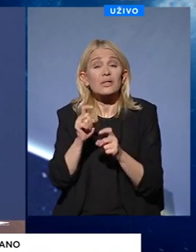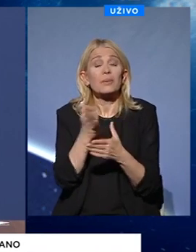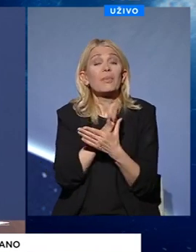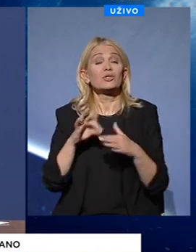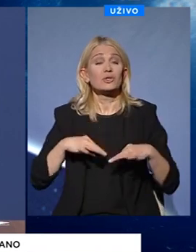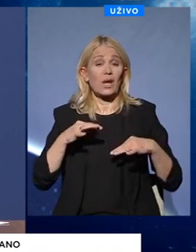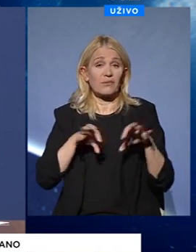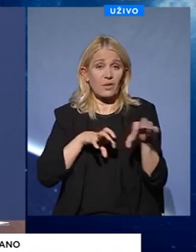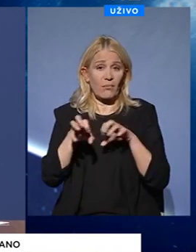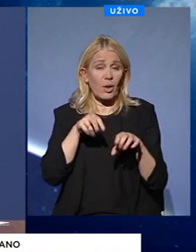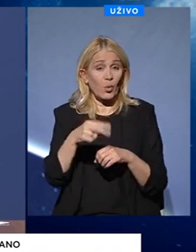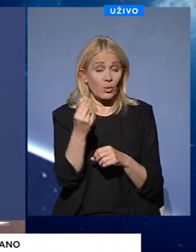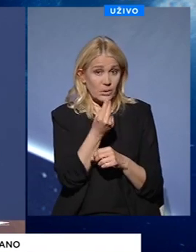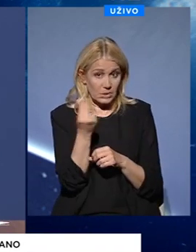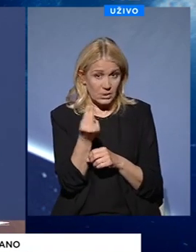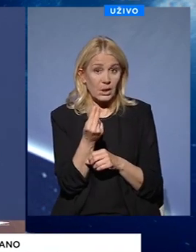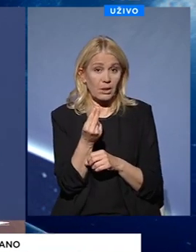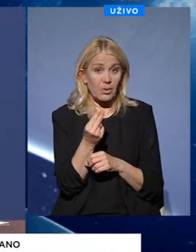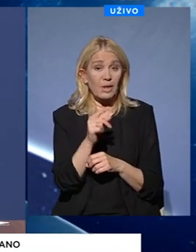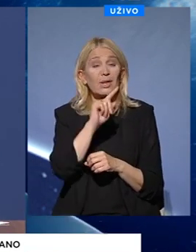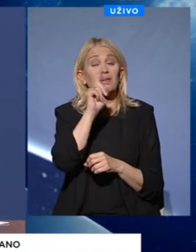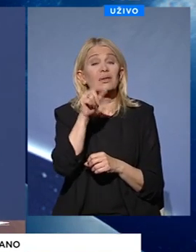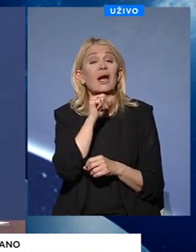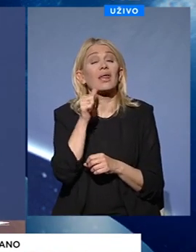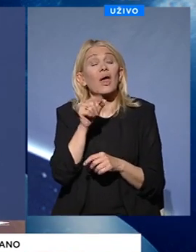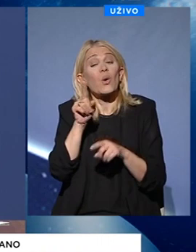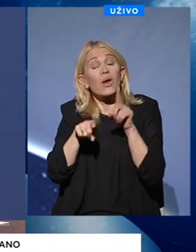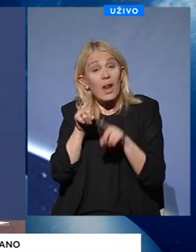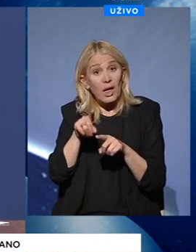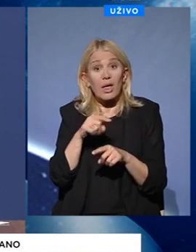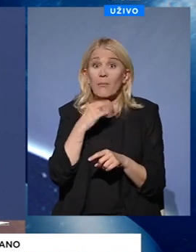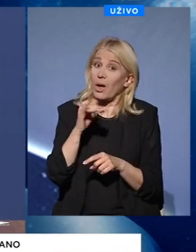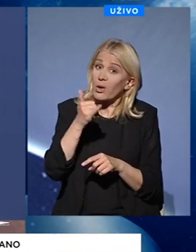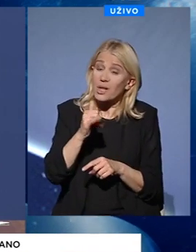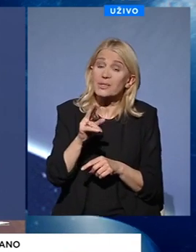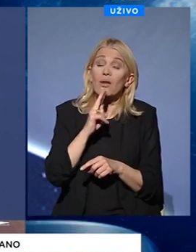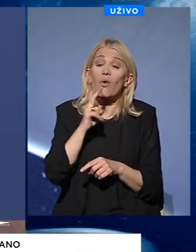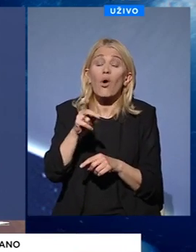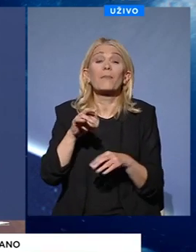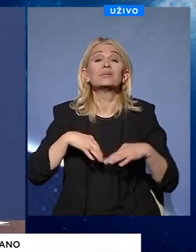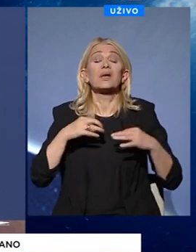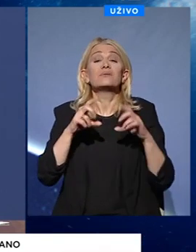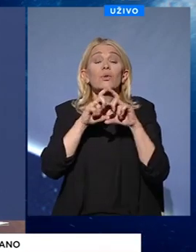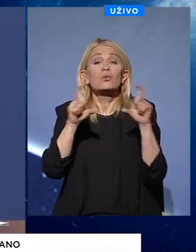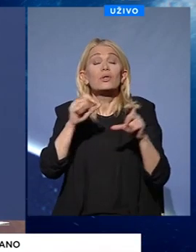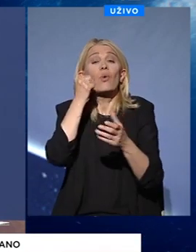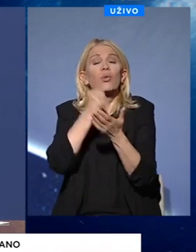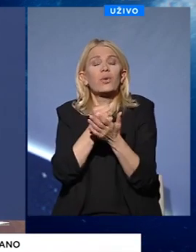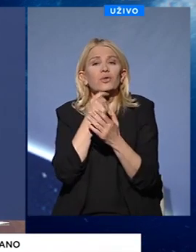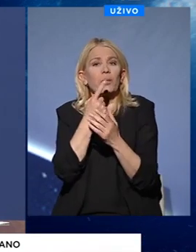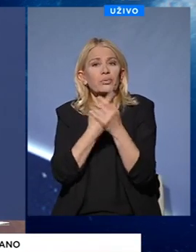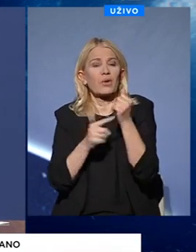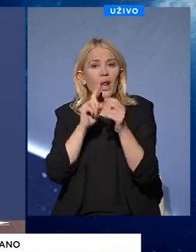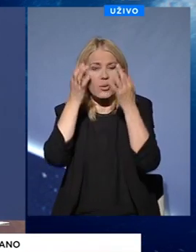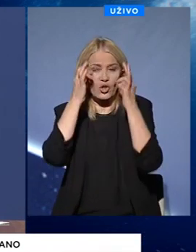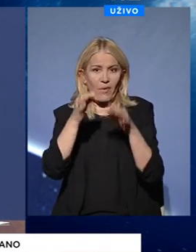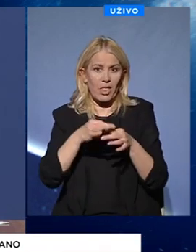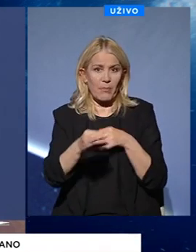zdravstvenim radnicima u Srbiji i da li je u nekim, i ako jeste, u kojim zdravstvenim ustanovama utvrđen propust i nepoštovanje